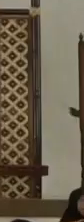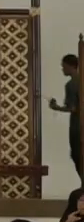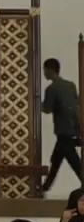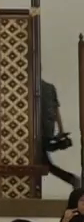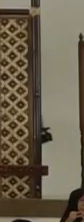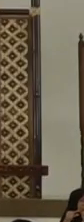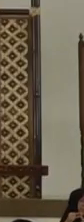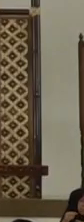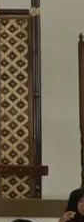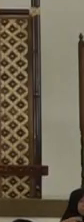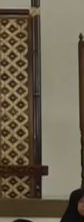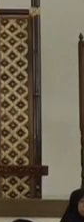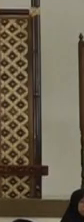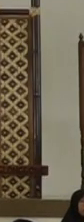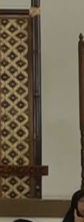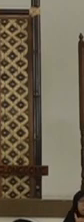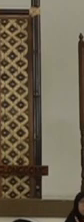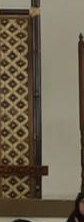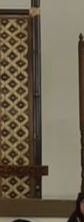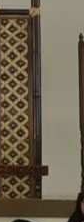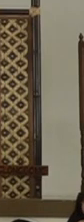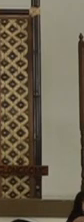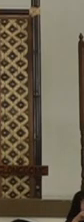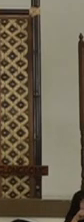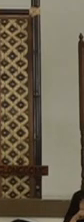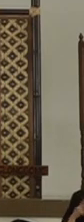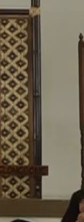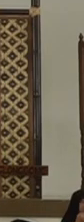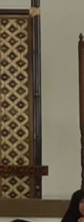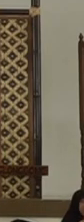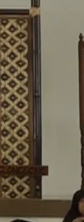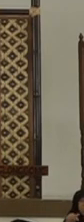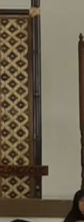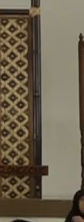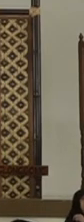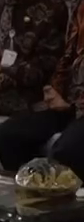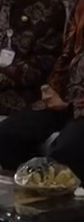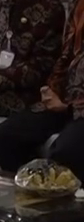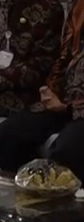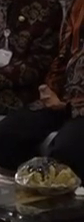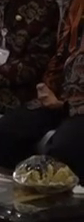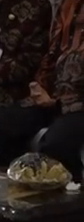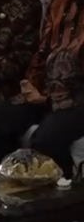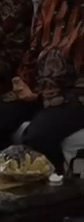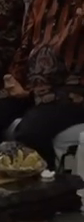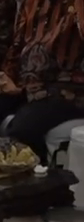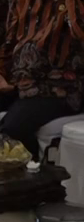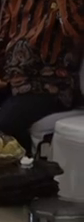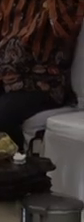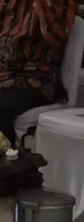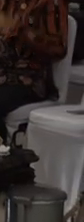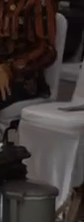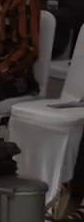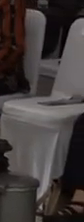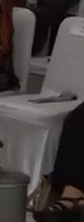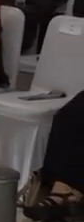Kalimantan Kenapa Pak Ganjar ini enggak ver negara tidak adil kata beberapa orang karena Jawa